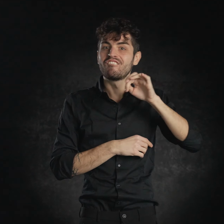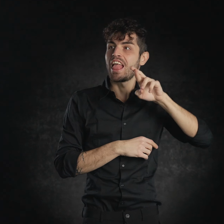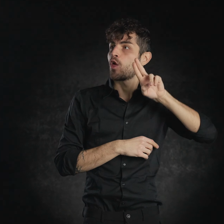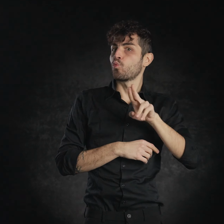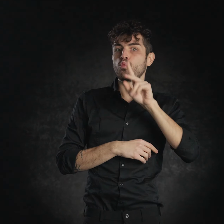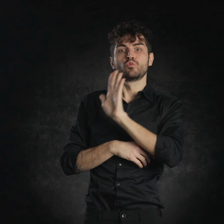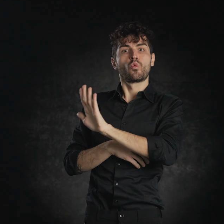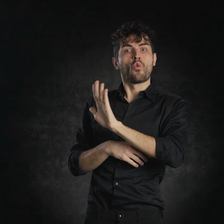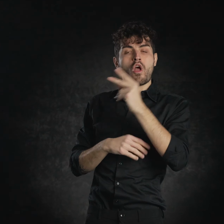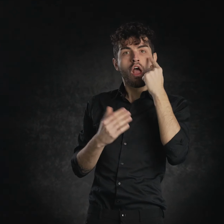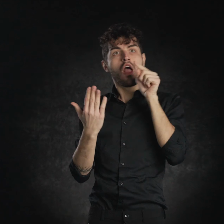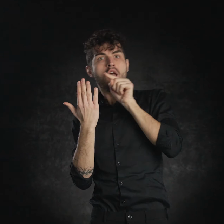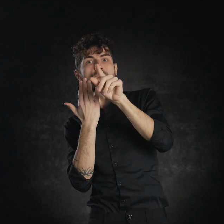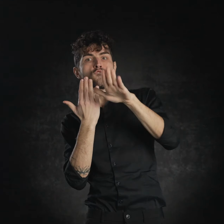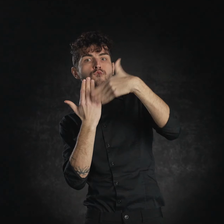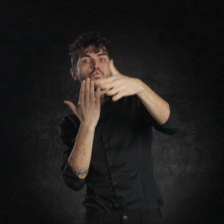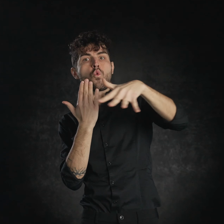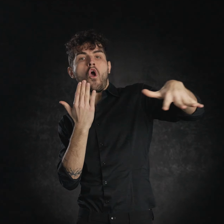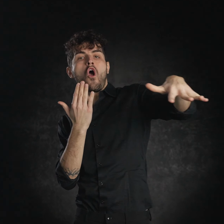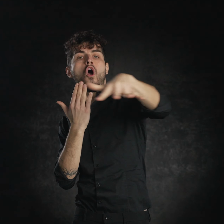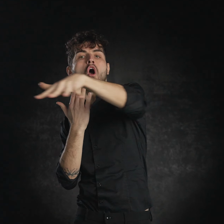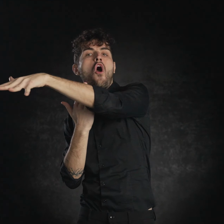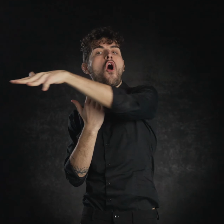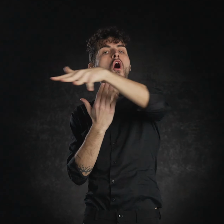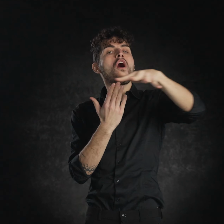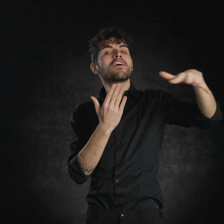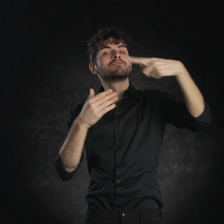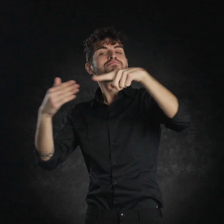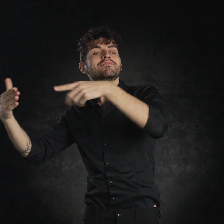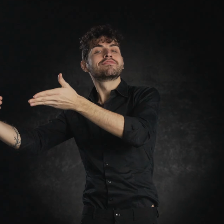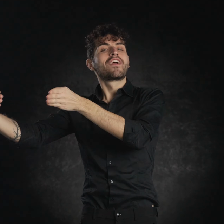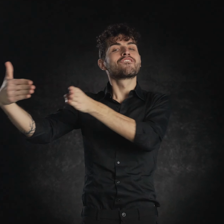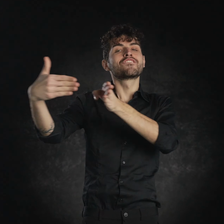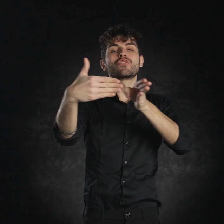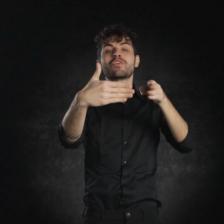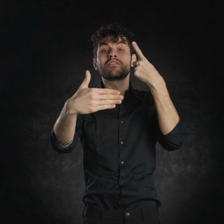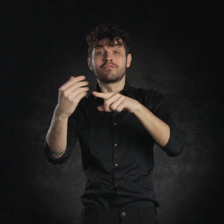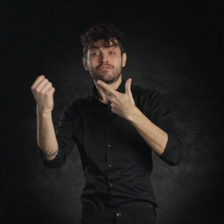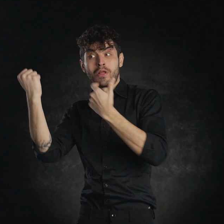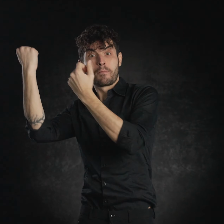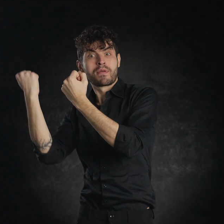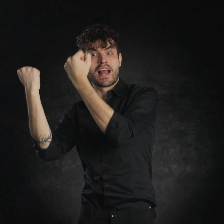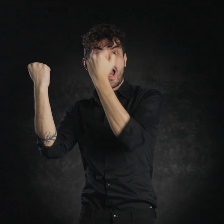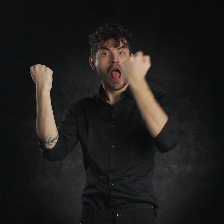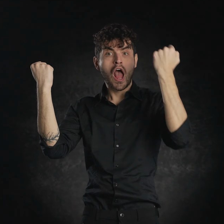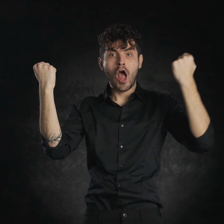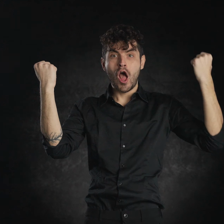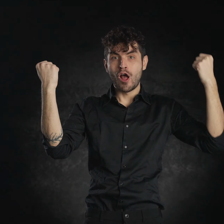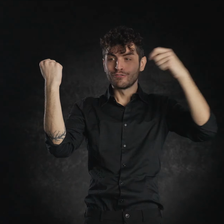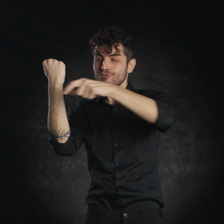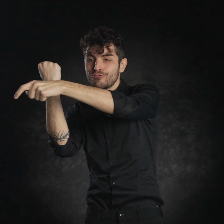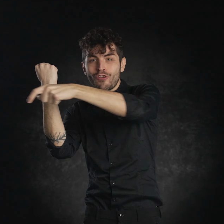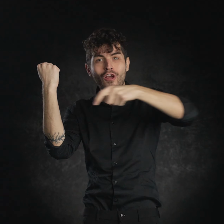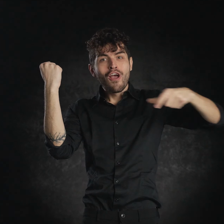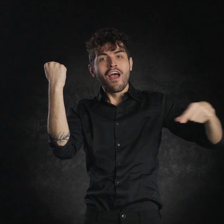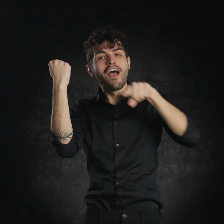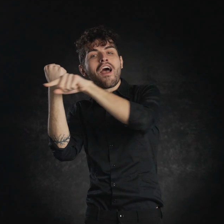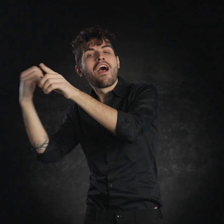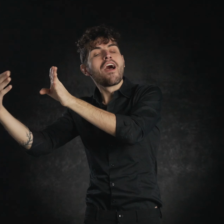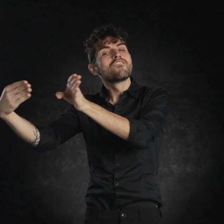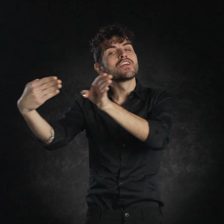della Cappella di Iti eferu osservassi Al di là del corridoio e vedremo esattamente questo paesaggio